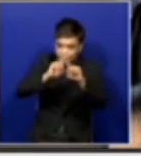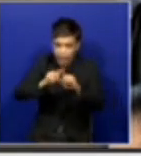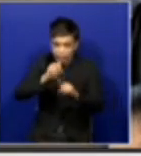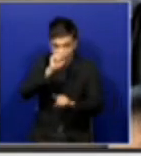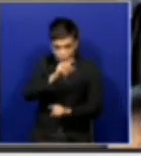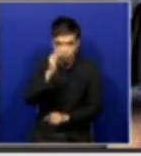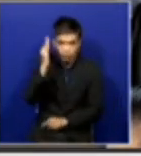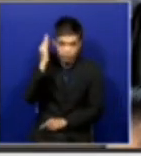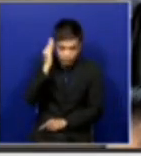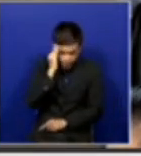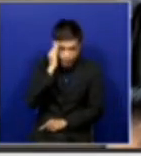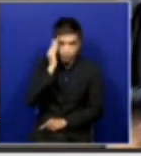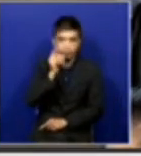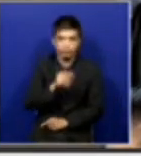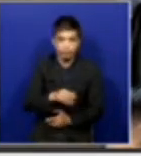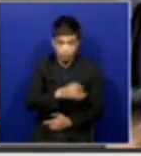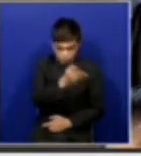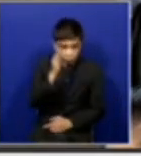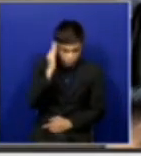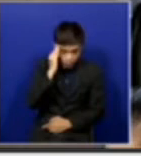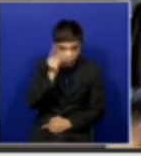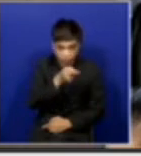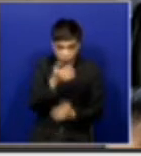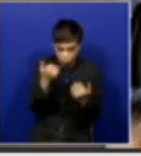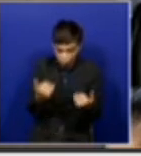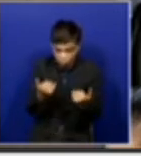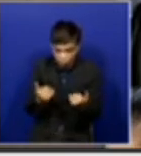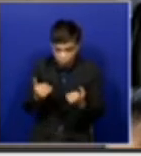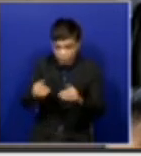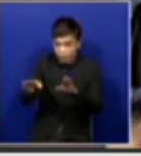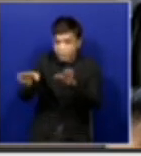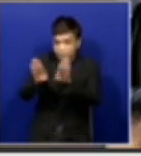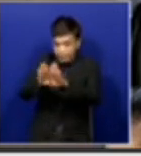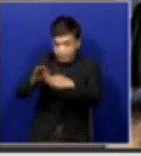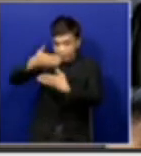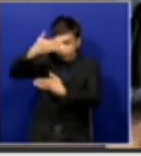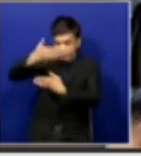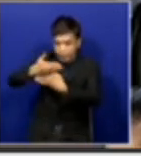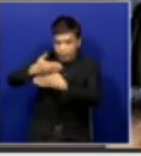ท่านทราบไหมครับเวลานี้ท่านปิดด่านถาวร